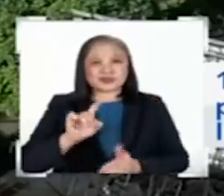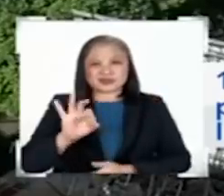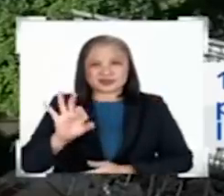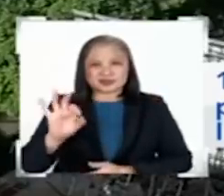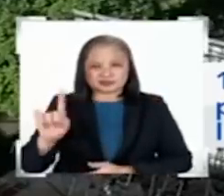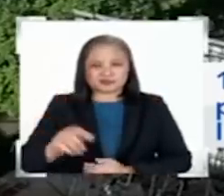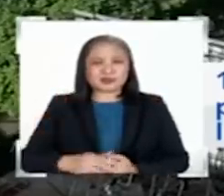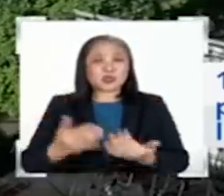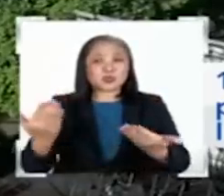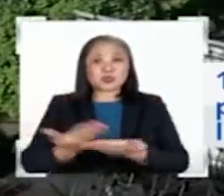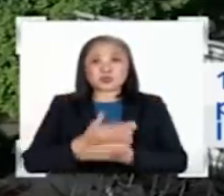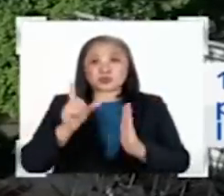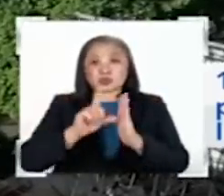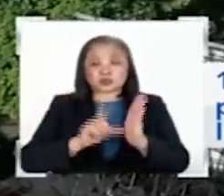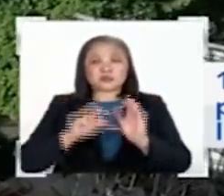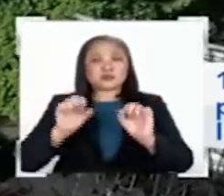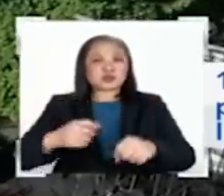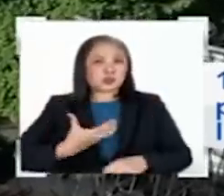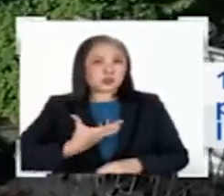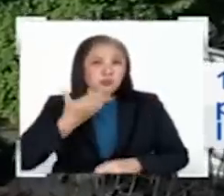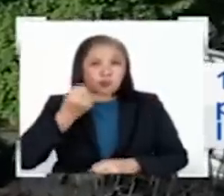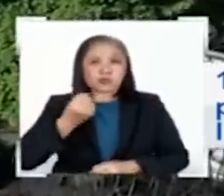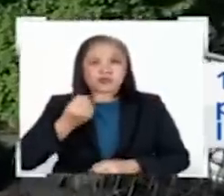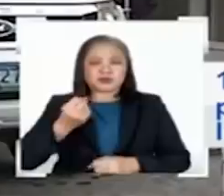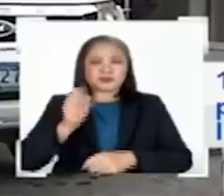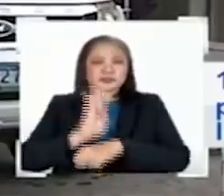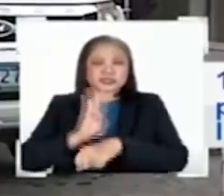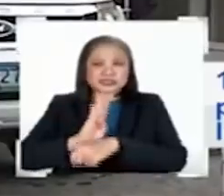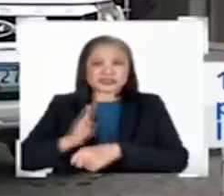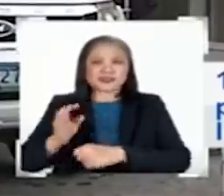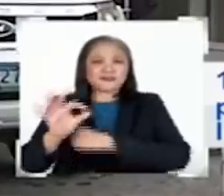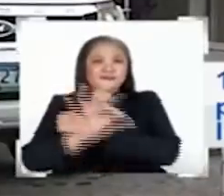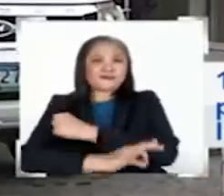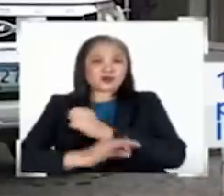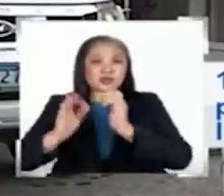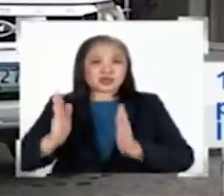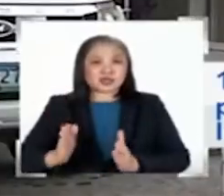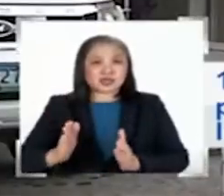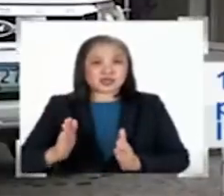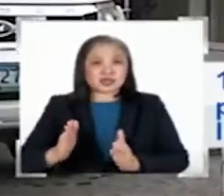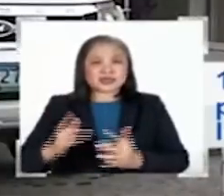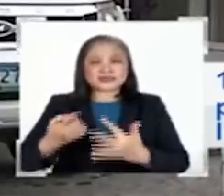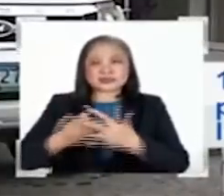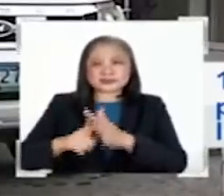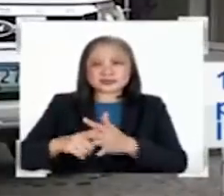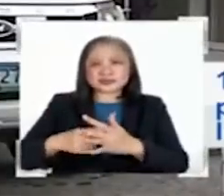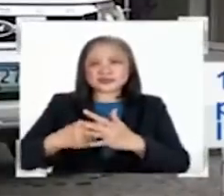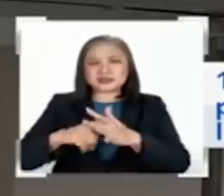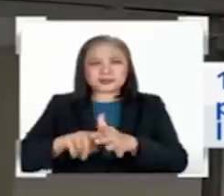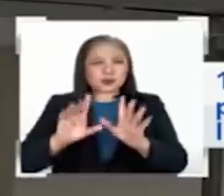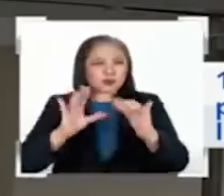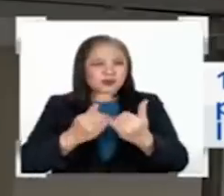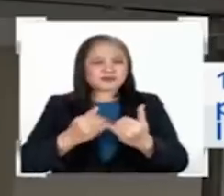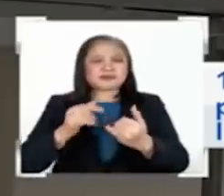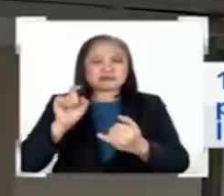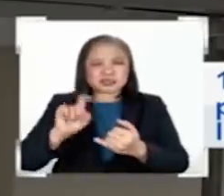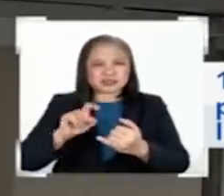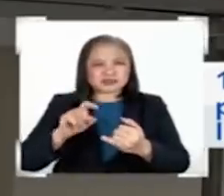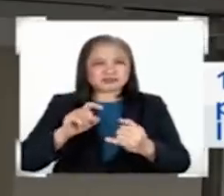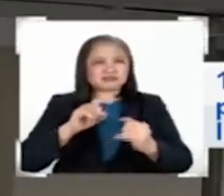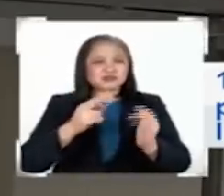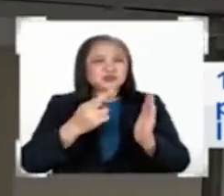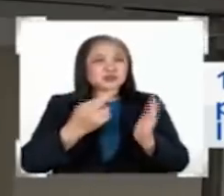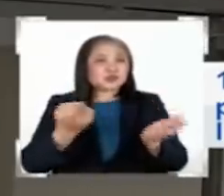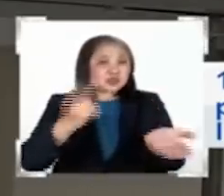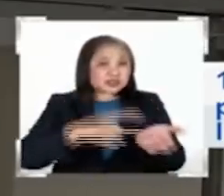na magmay-ari ng negosyo ang mga dayuhan kasama iyong mga startup company. Basta registrado ito sa SEC o Securities